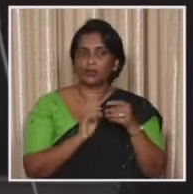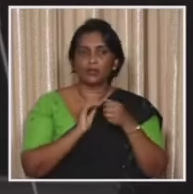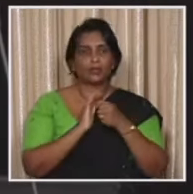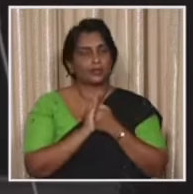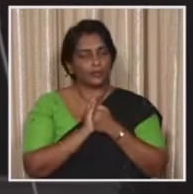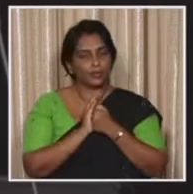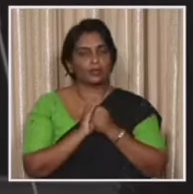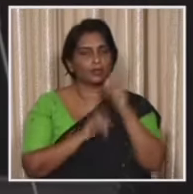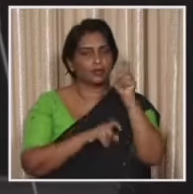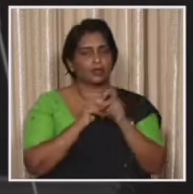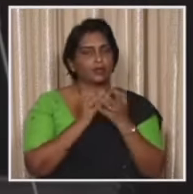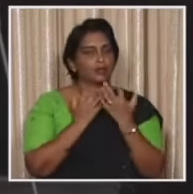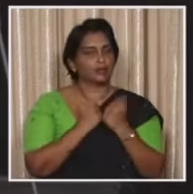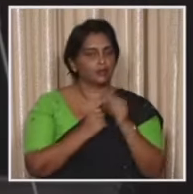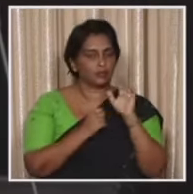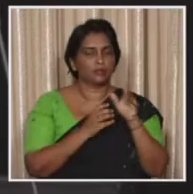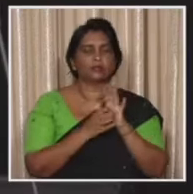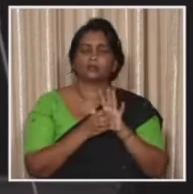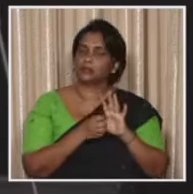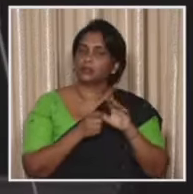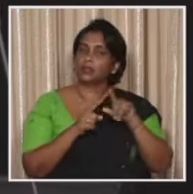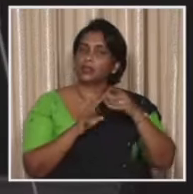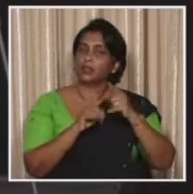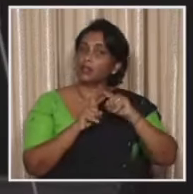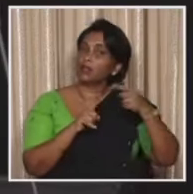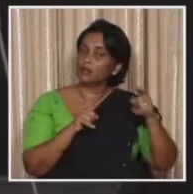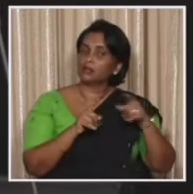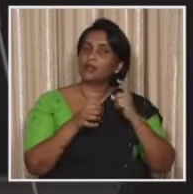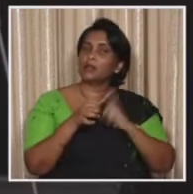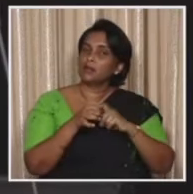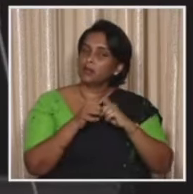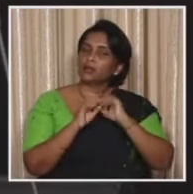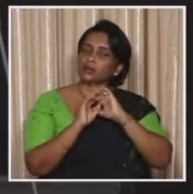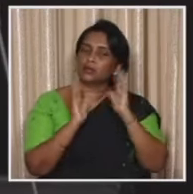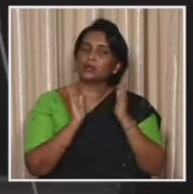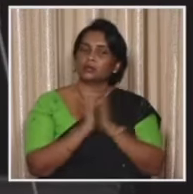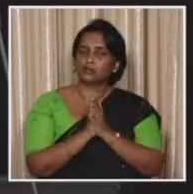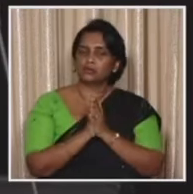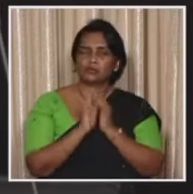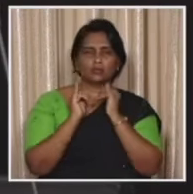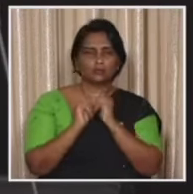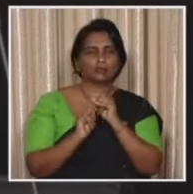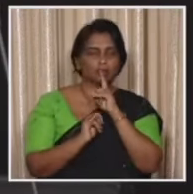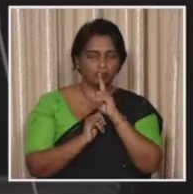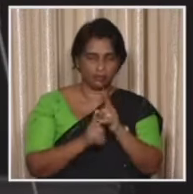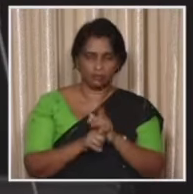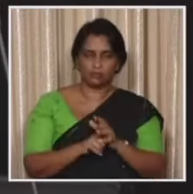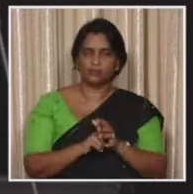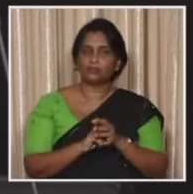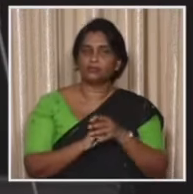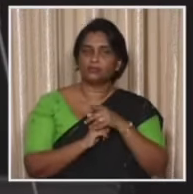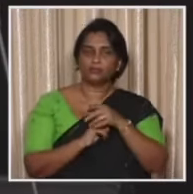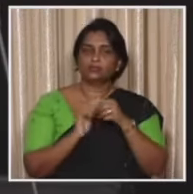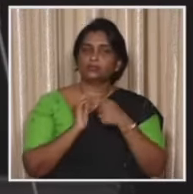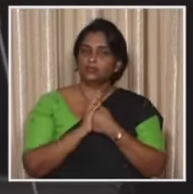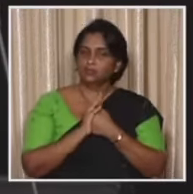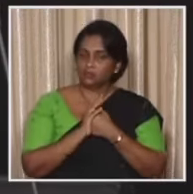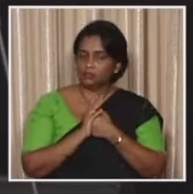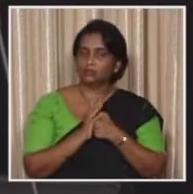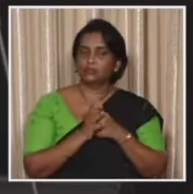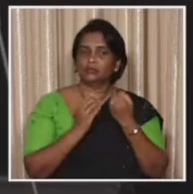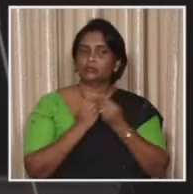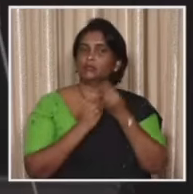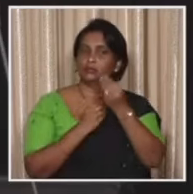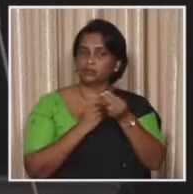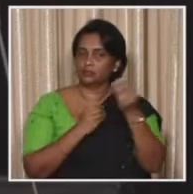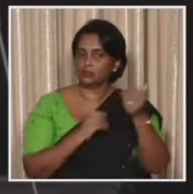gawurawa tiap illah ada orang itu himi view tuh, yanit Anit pasnya itu luwa aprasadi apa himi menua lagi. Saya ega urwet, ya itu mau